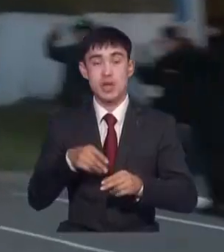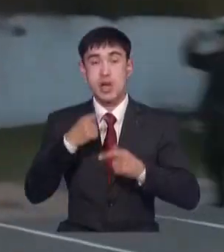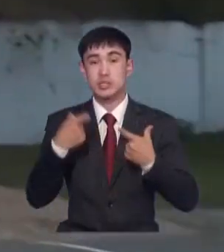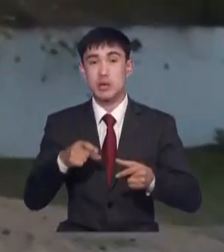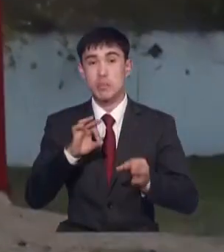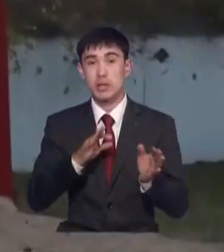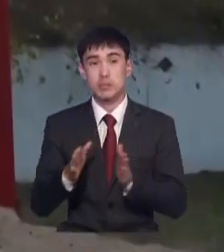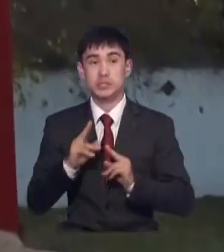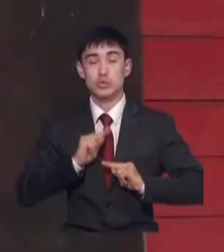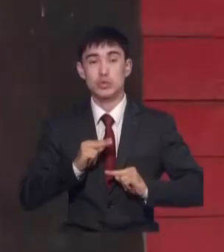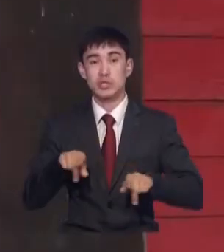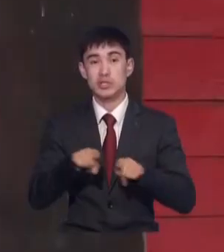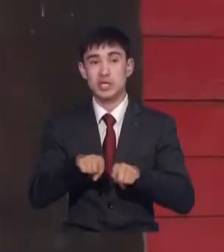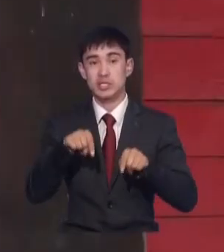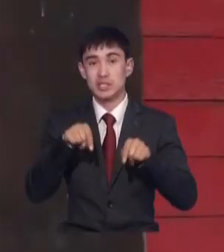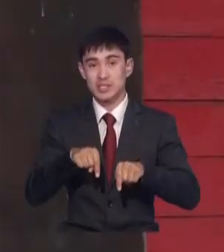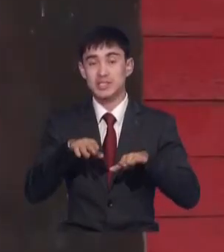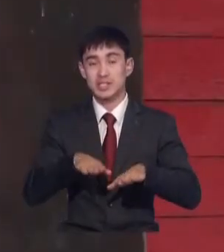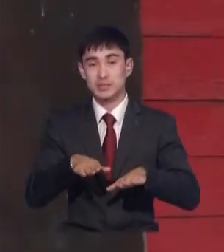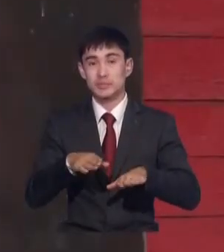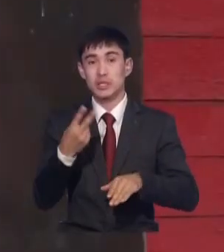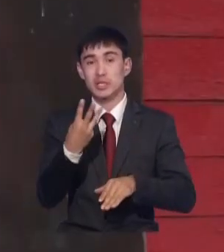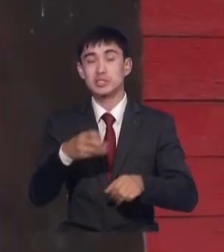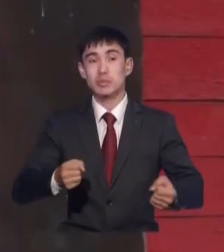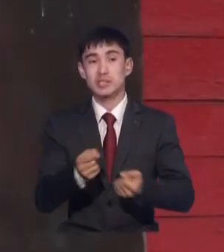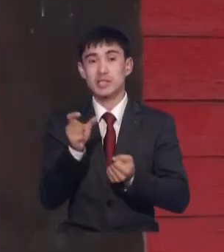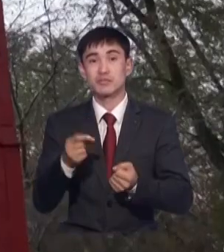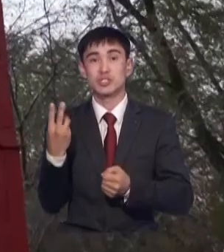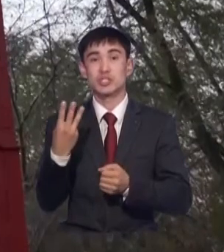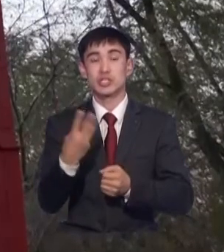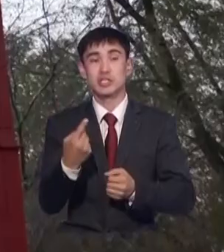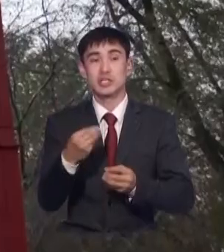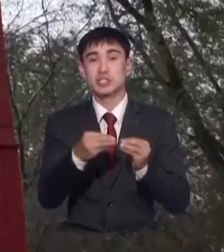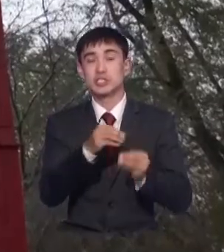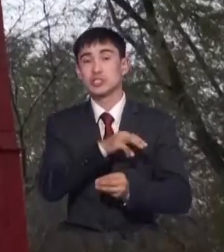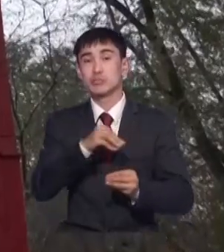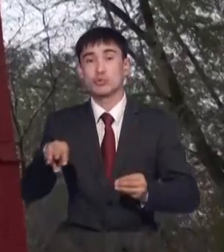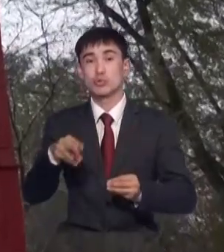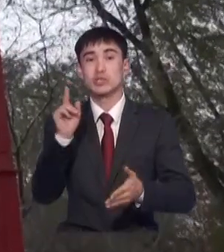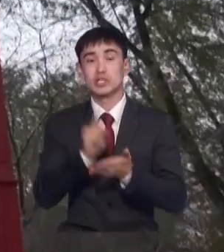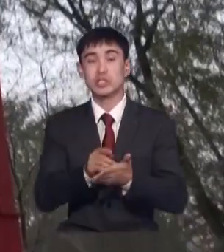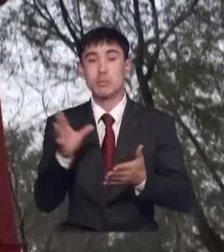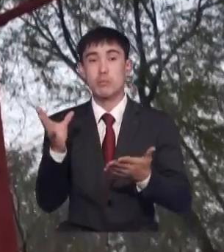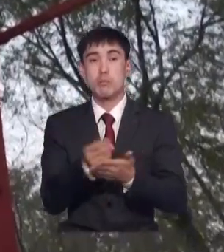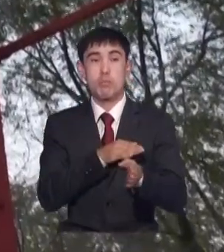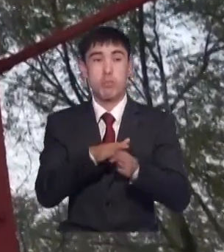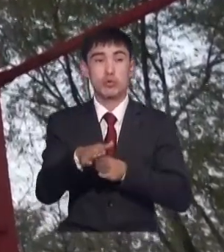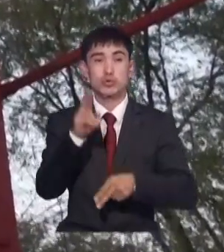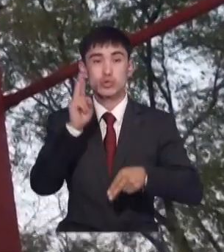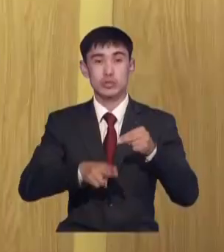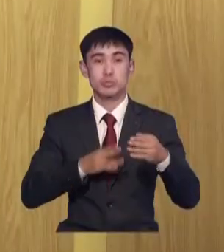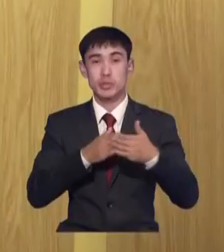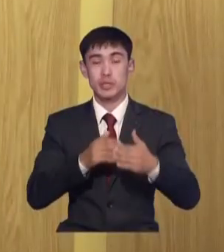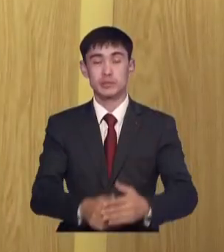по нормативам сотрудники также сдают именно здесь. Трое спасателей в течение 10 минут должны успеть пройти весь комплекс